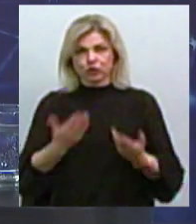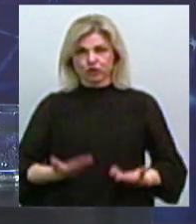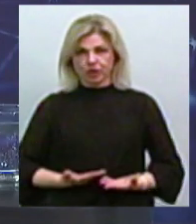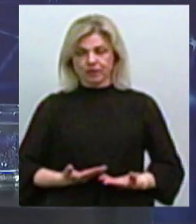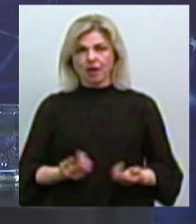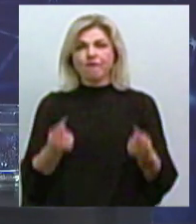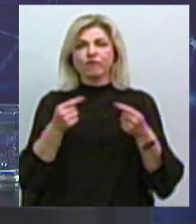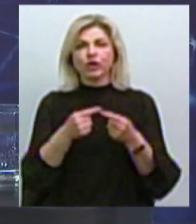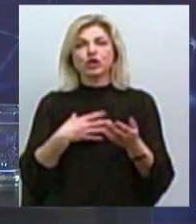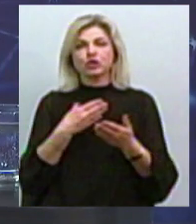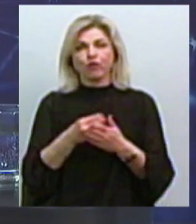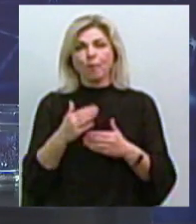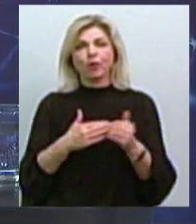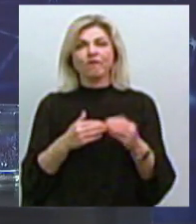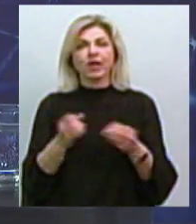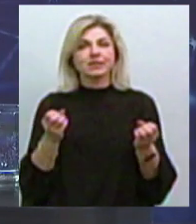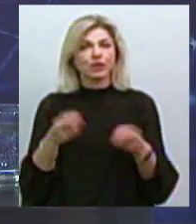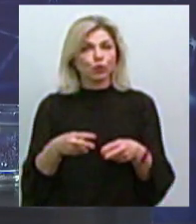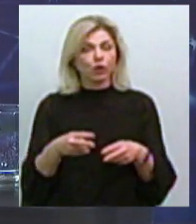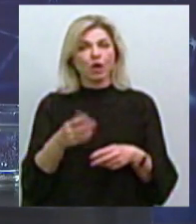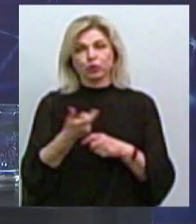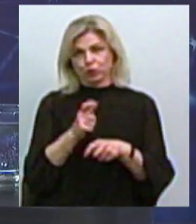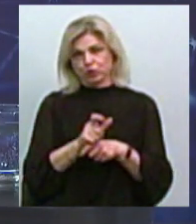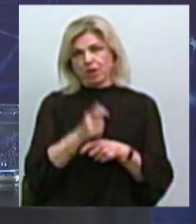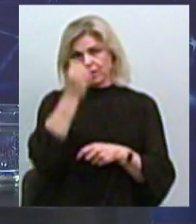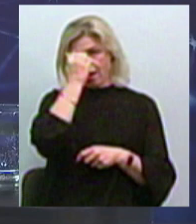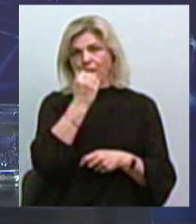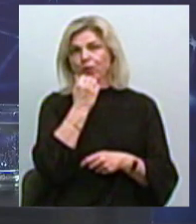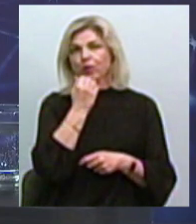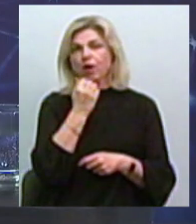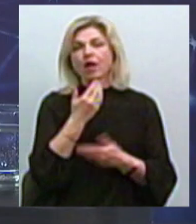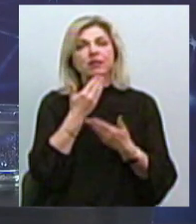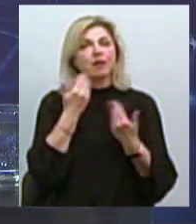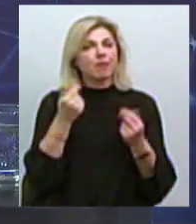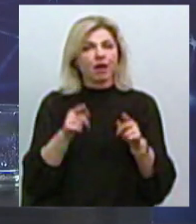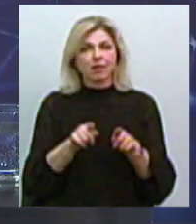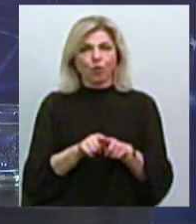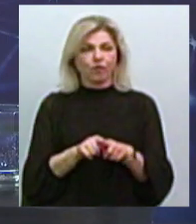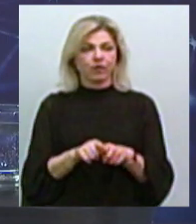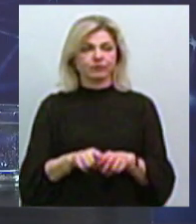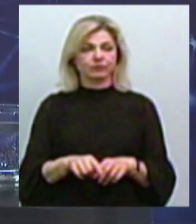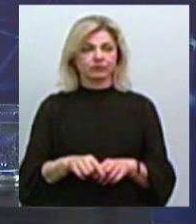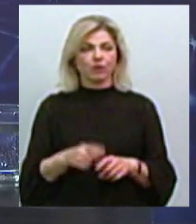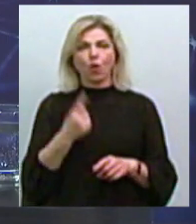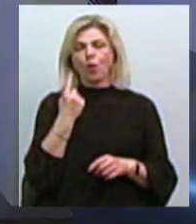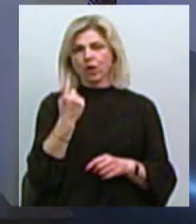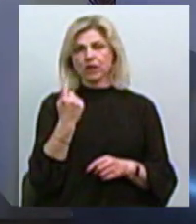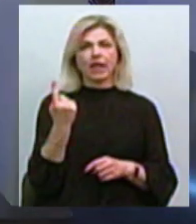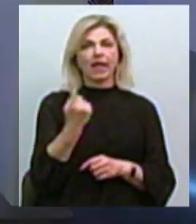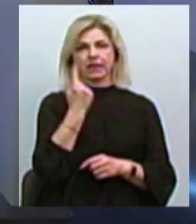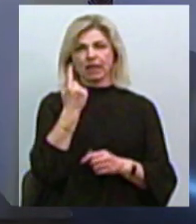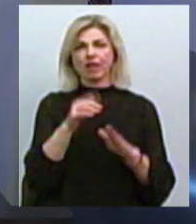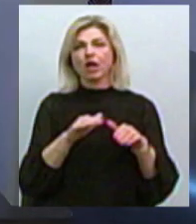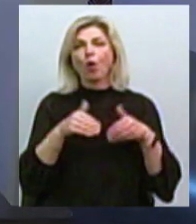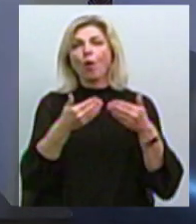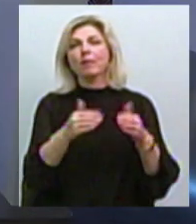визначити свою професію. І дуже дякую. Тому, я ж кажу, немає тут такого, знаєте, одної єдиної рекомендації для